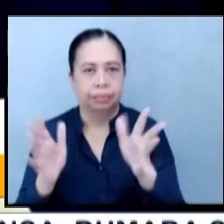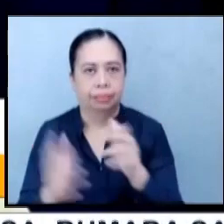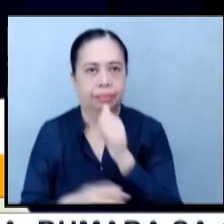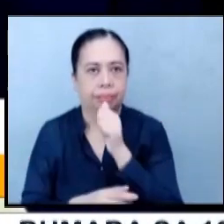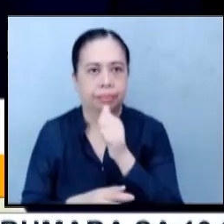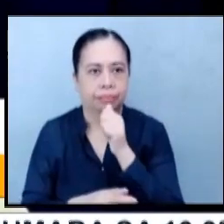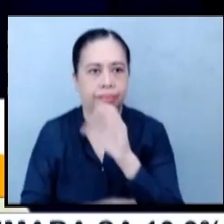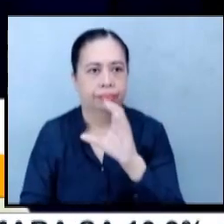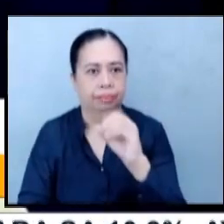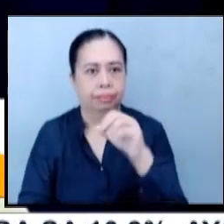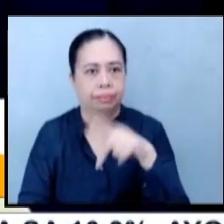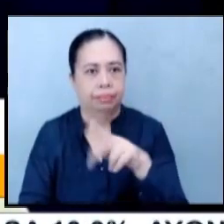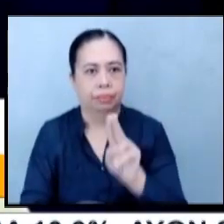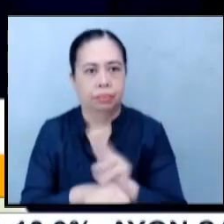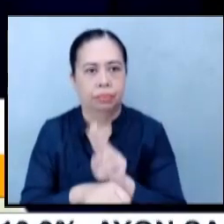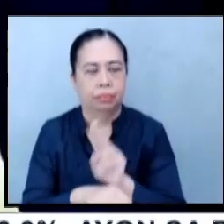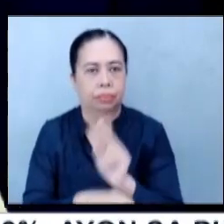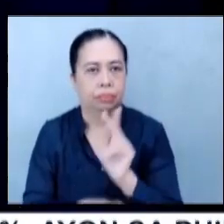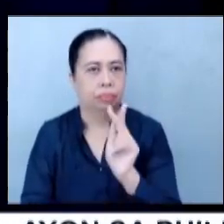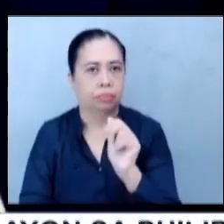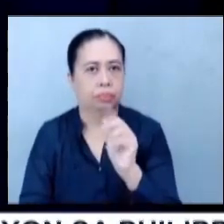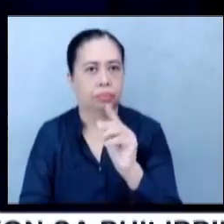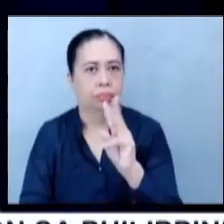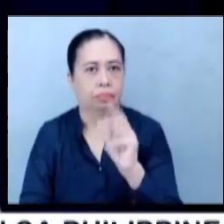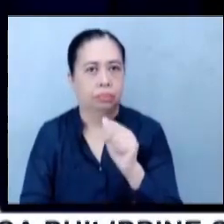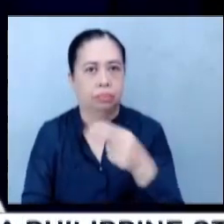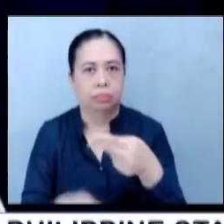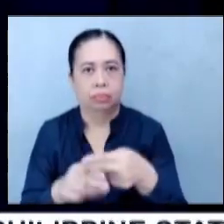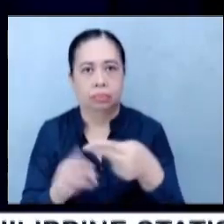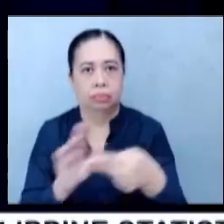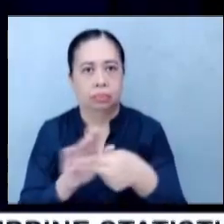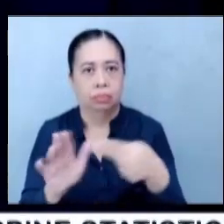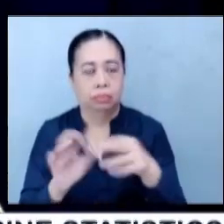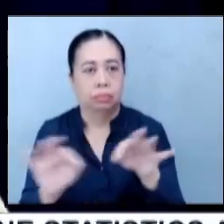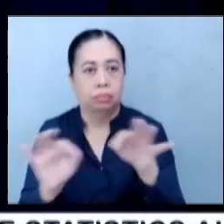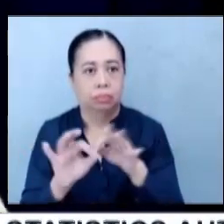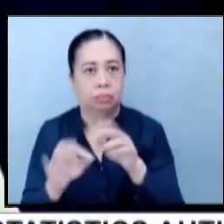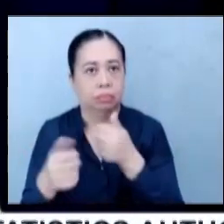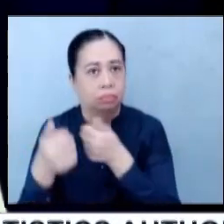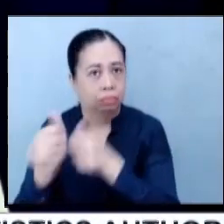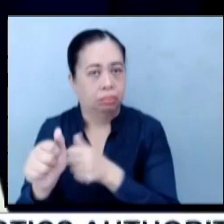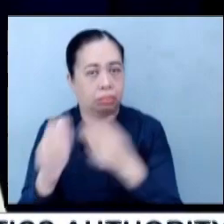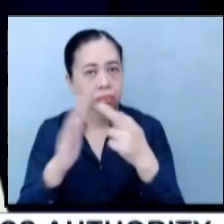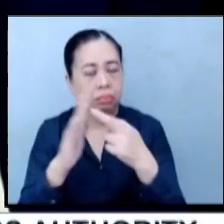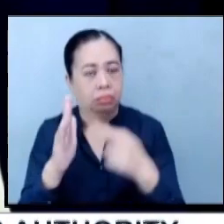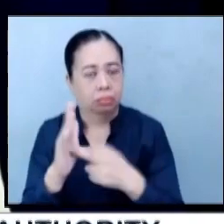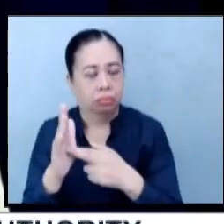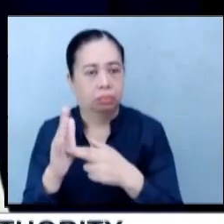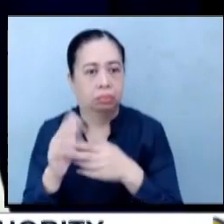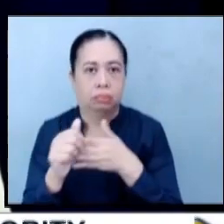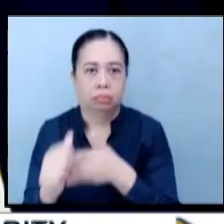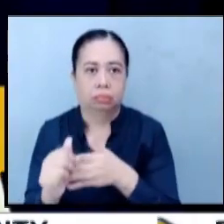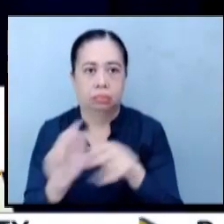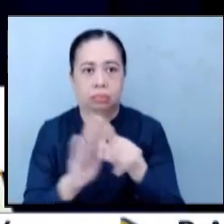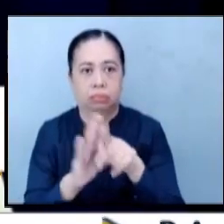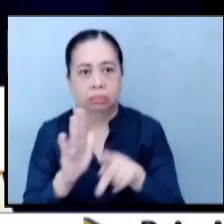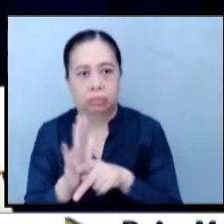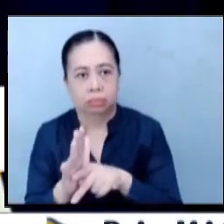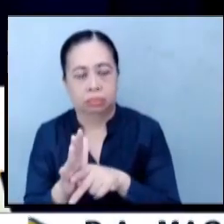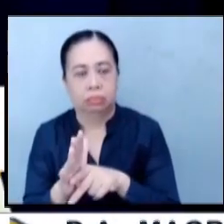cooperatives to use the kadiwa name in selected sites as long as they abide by the rules and guidelines or policies of DA.